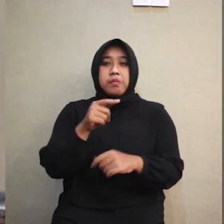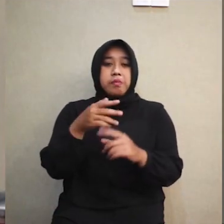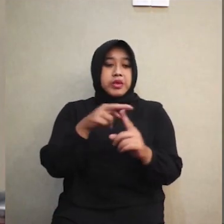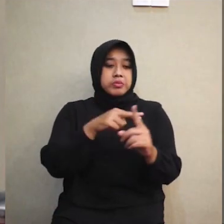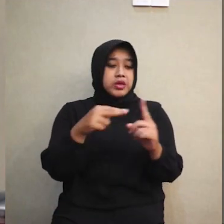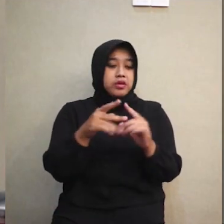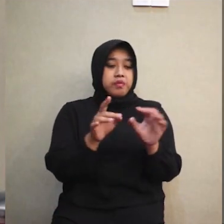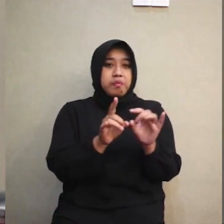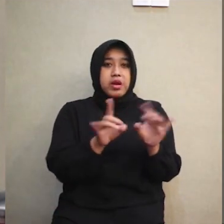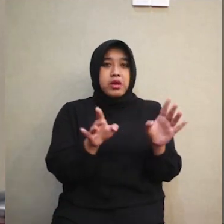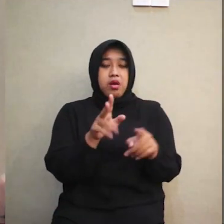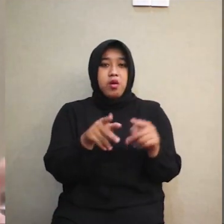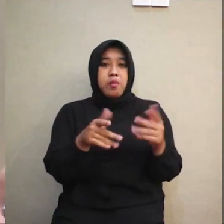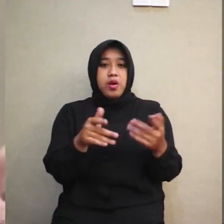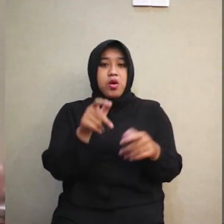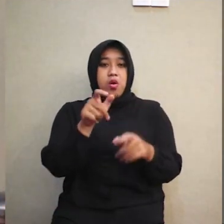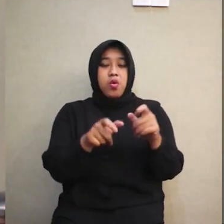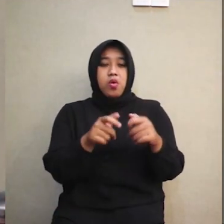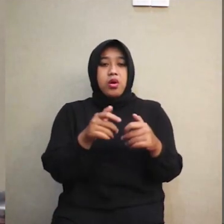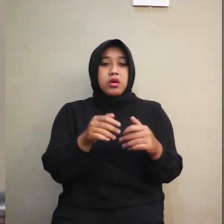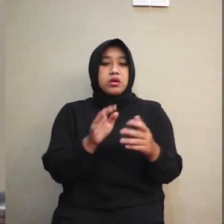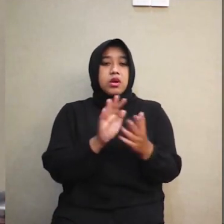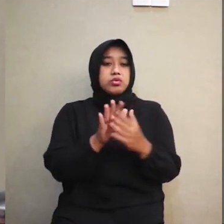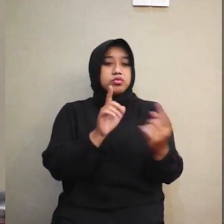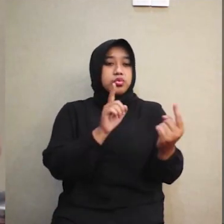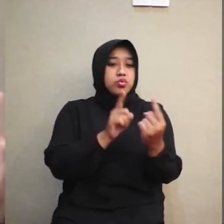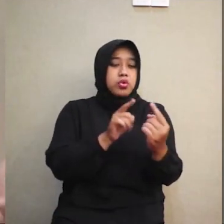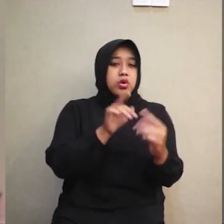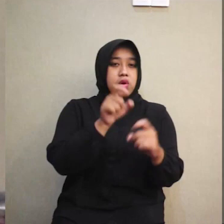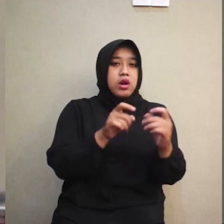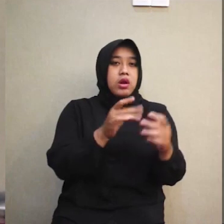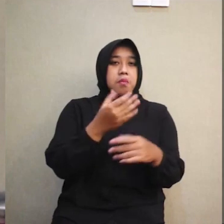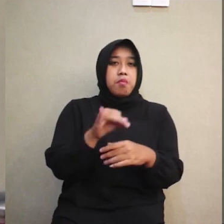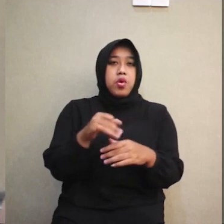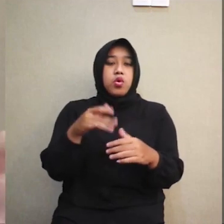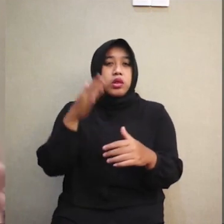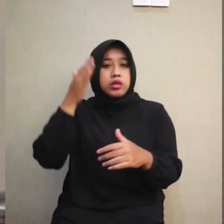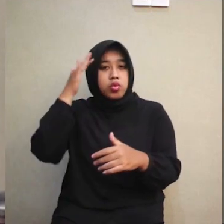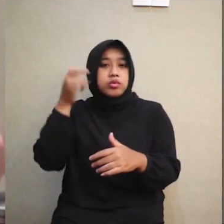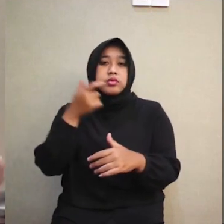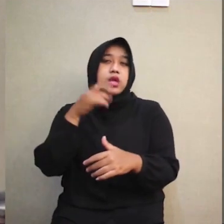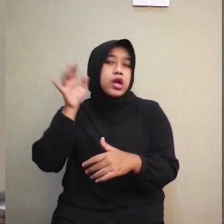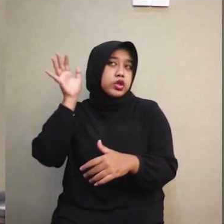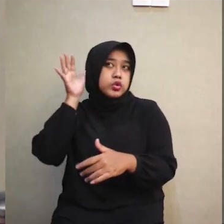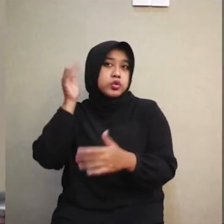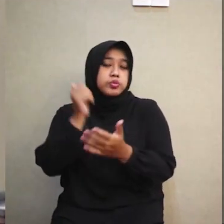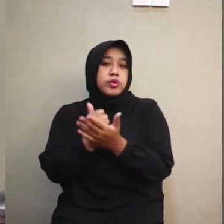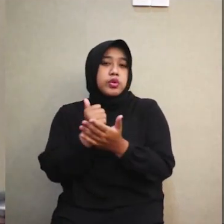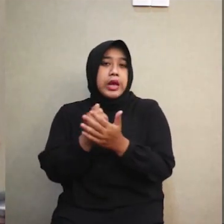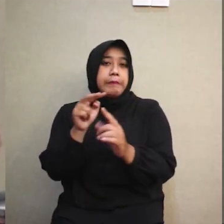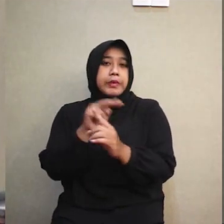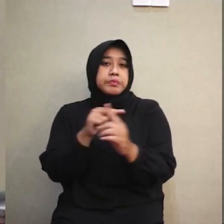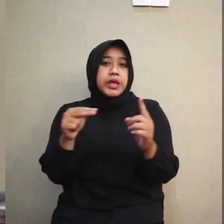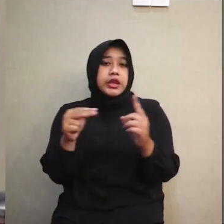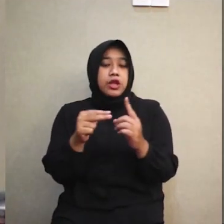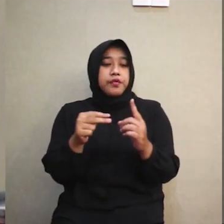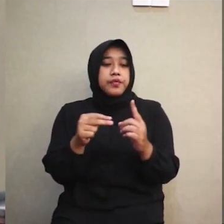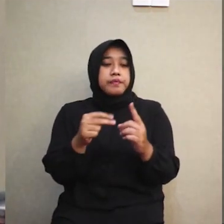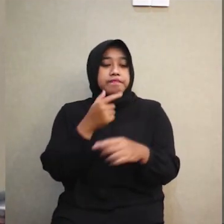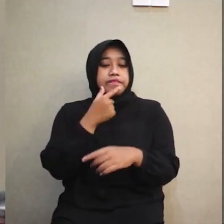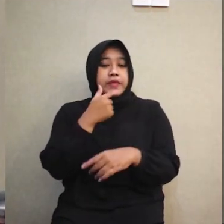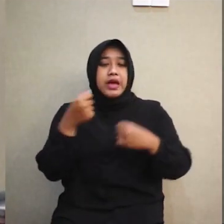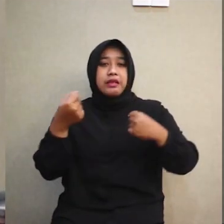sangat berbeda ketika orang udah Connect to the people sama baru Connect to the issue gitu Nah itu tuh sebenarnya perspektif yang itu